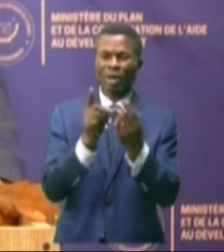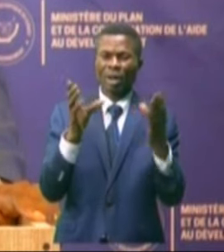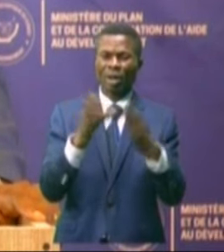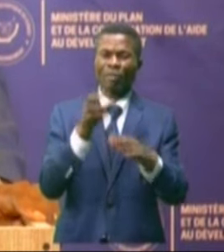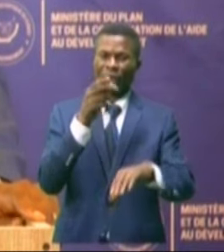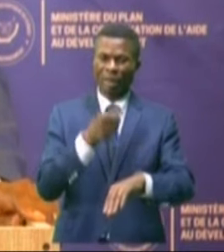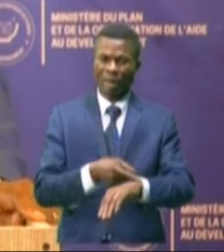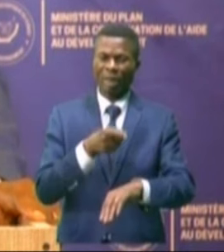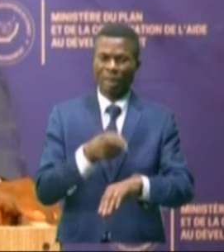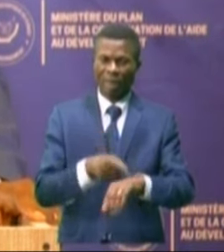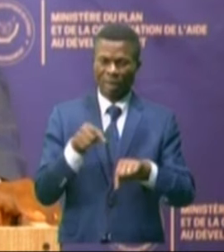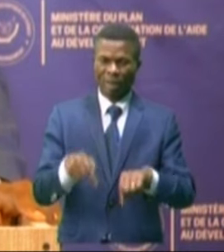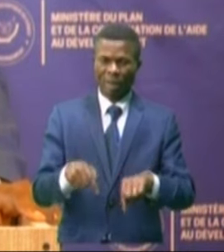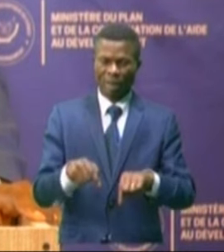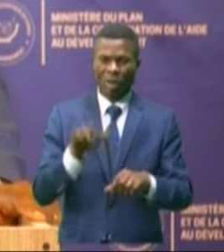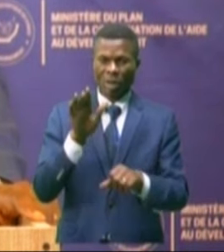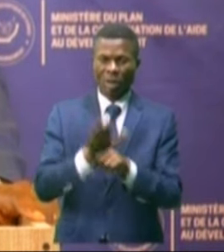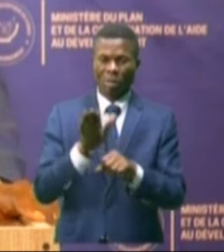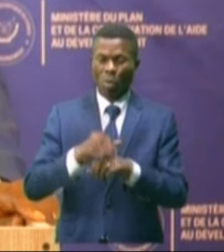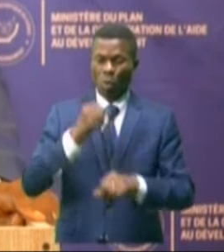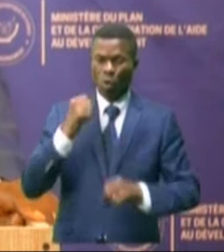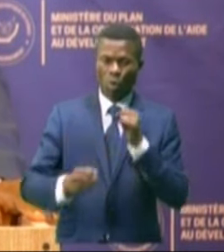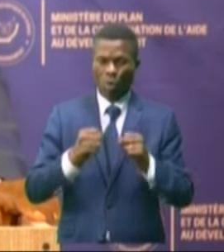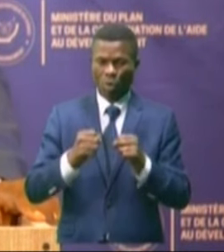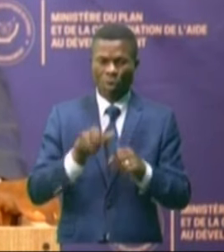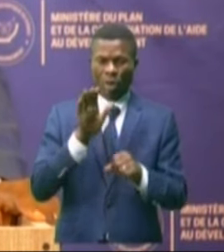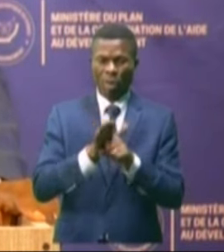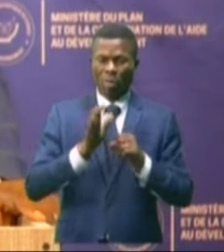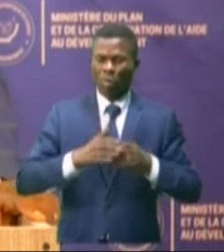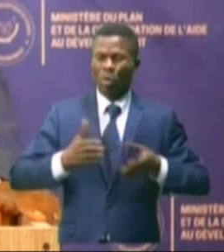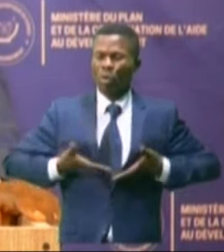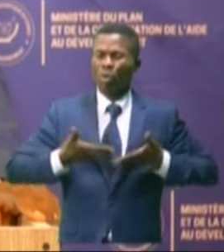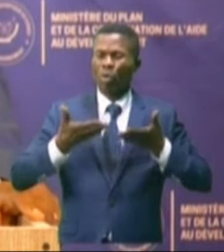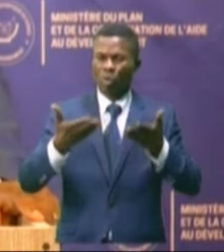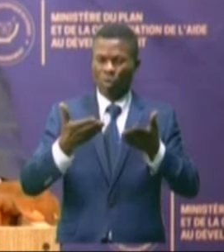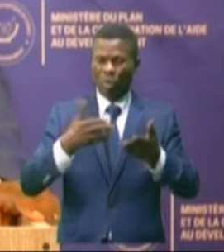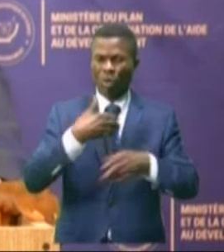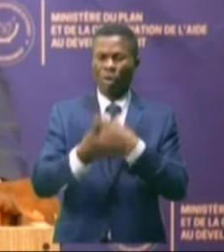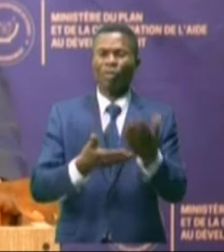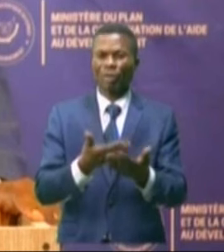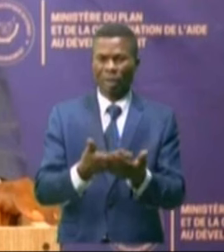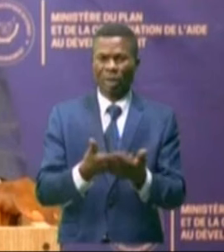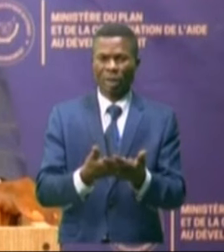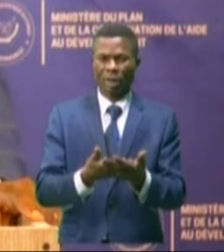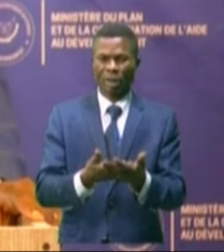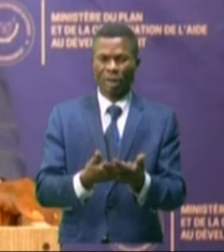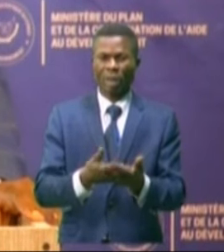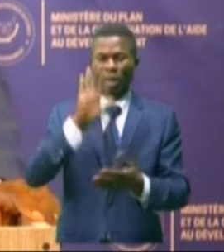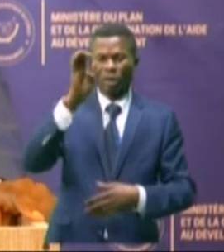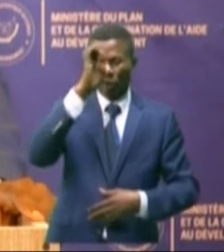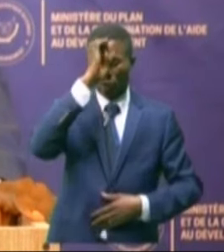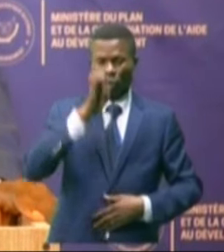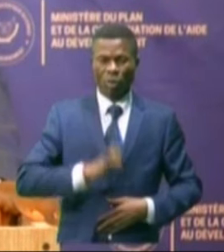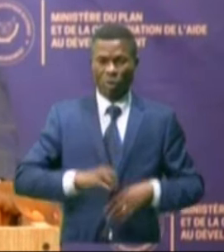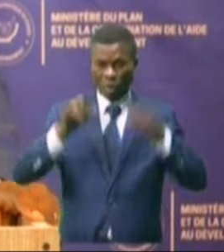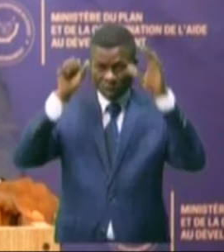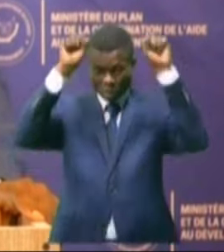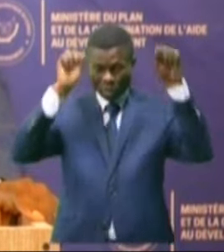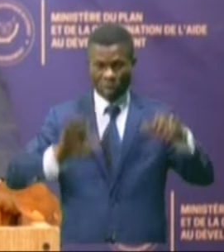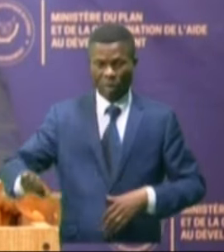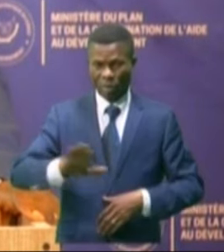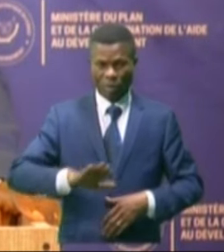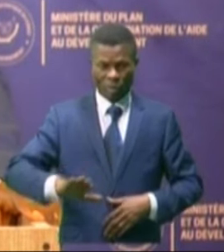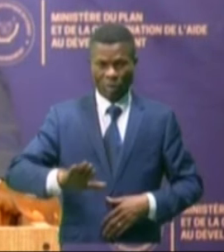où de multiples efforts et de nombreux sacrifices sont consentis par Son Excellence Monsieur le Président de la